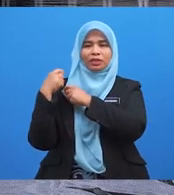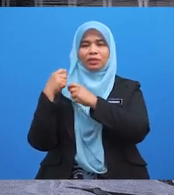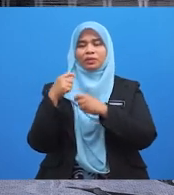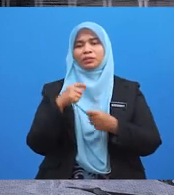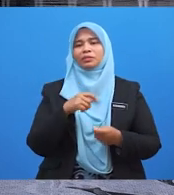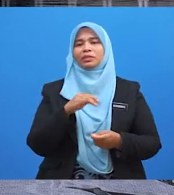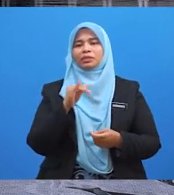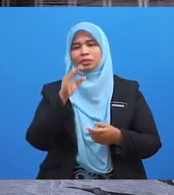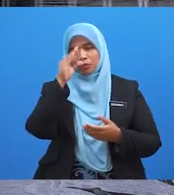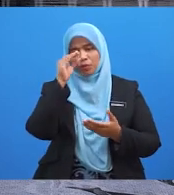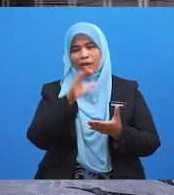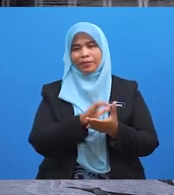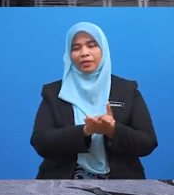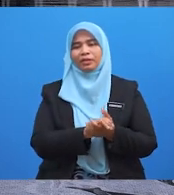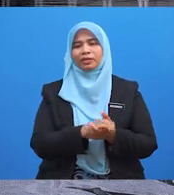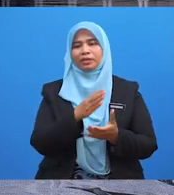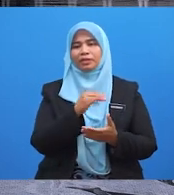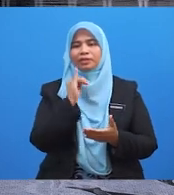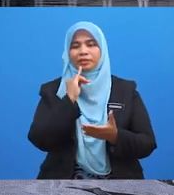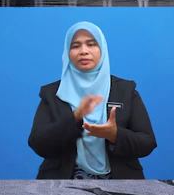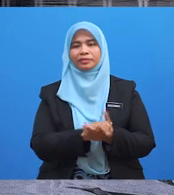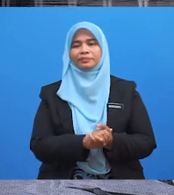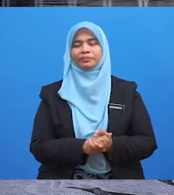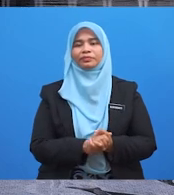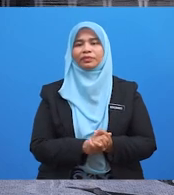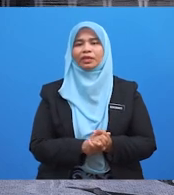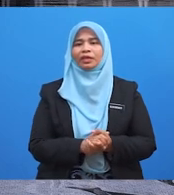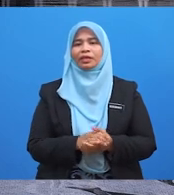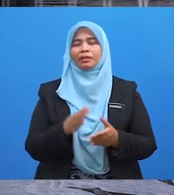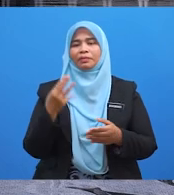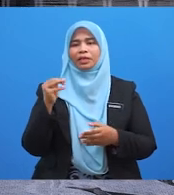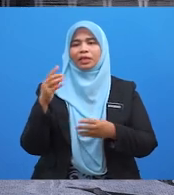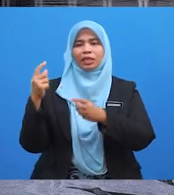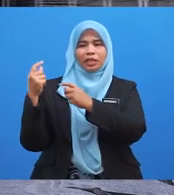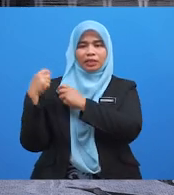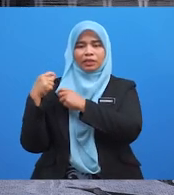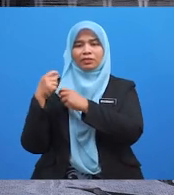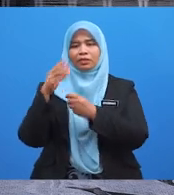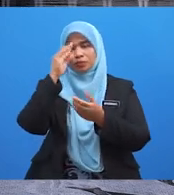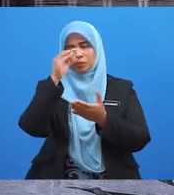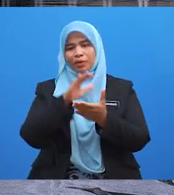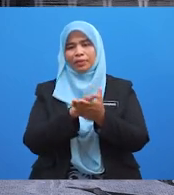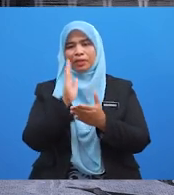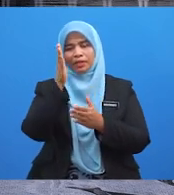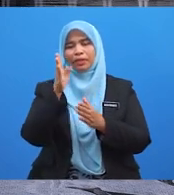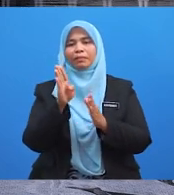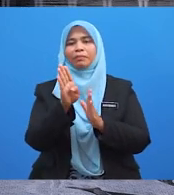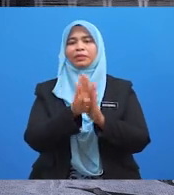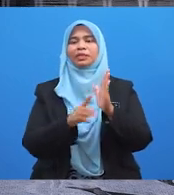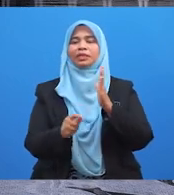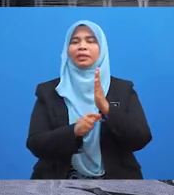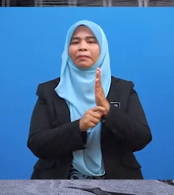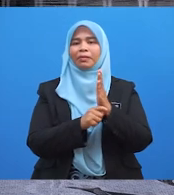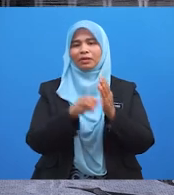ini. Apabila suami berpoligami, maka tanggungjawab suami akan bertambah di mana